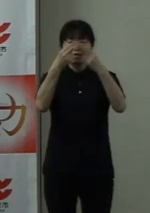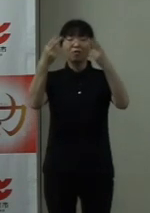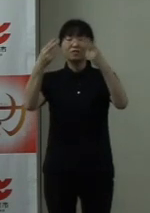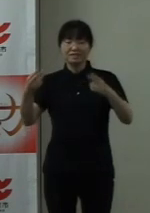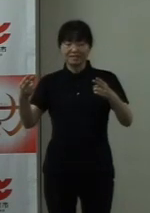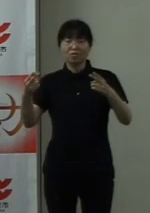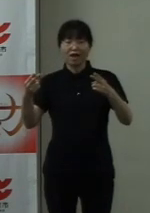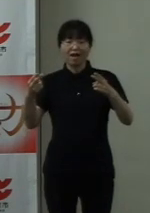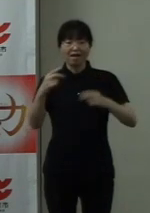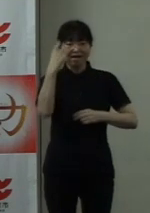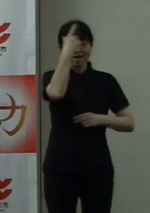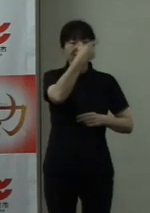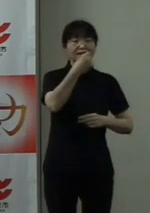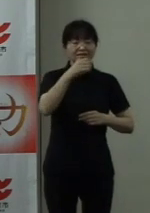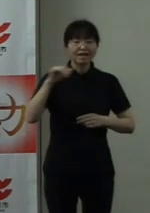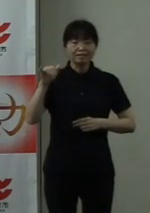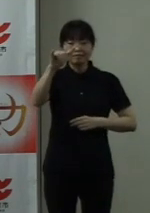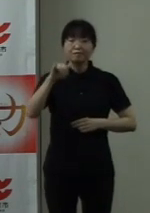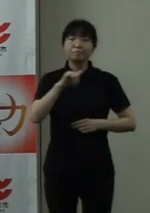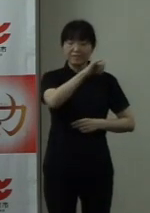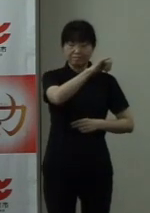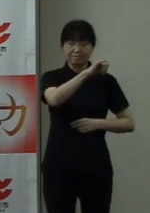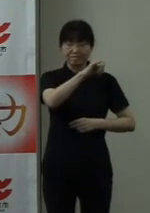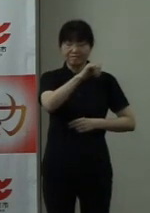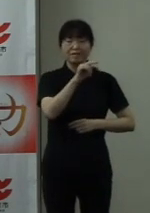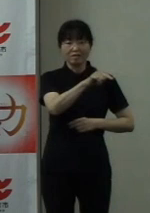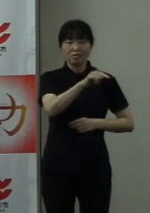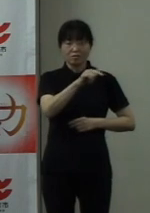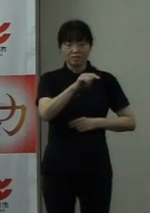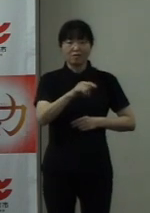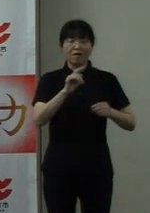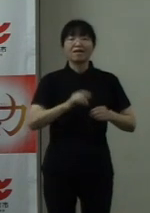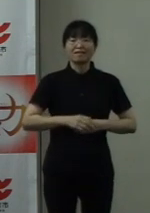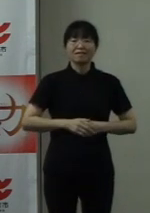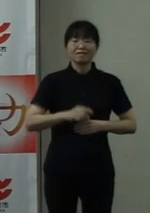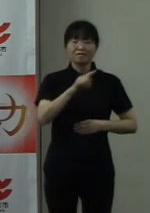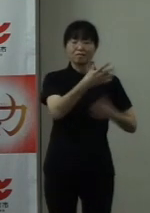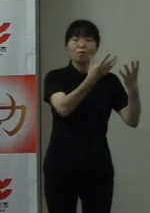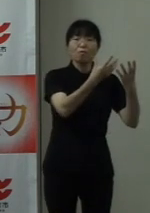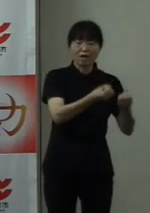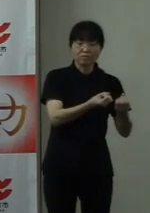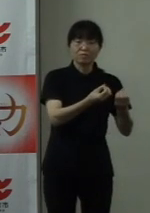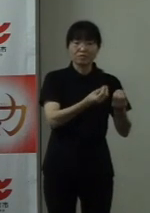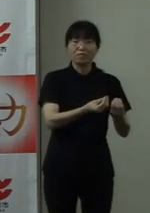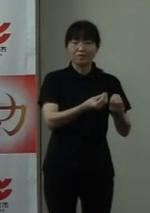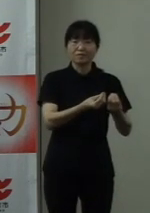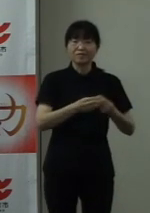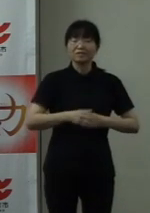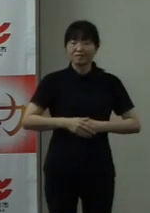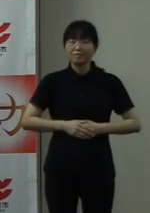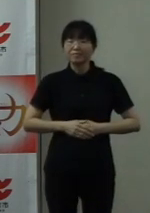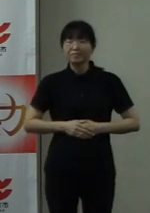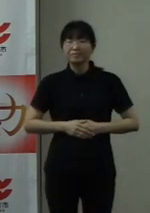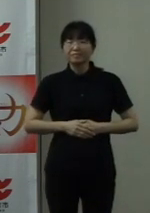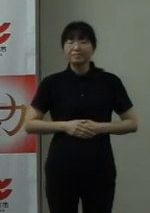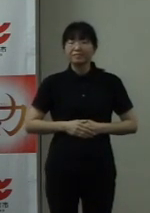便については来年の1月8日で確か運行終了という形ですけれども、あの市長はあの出雲空港整備業促進協議会の会長もしてい